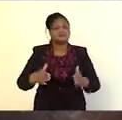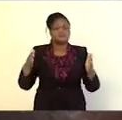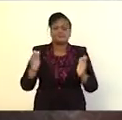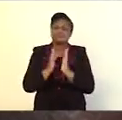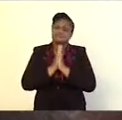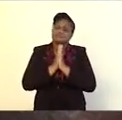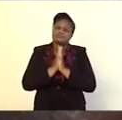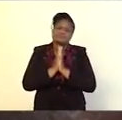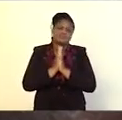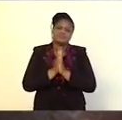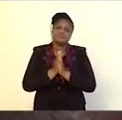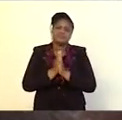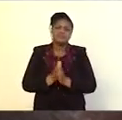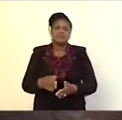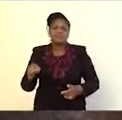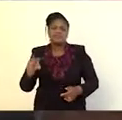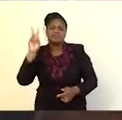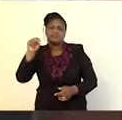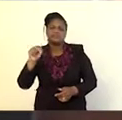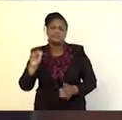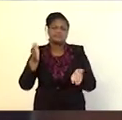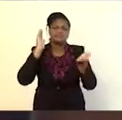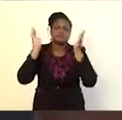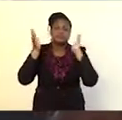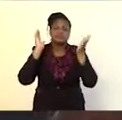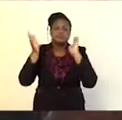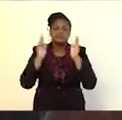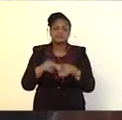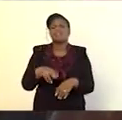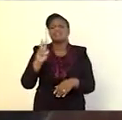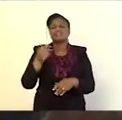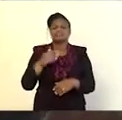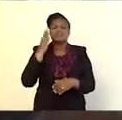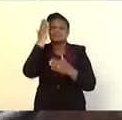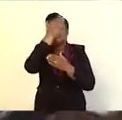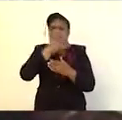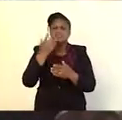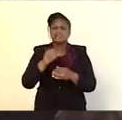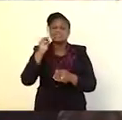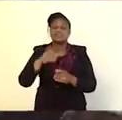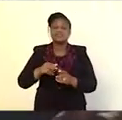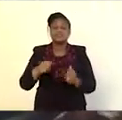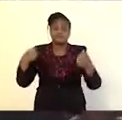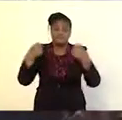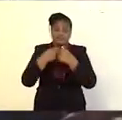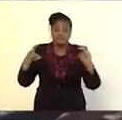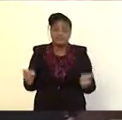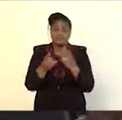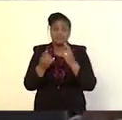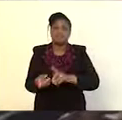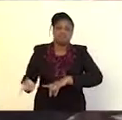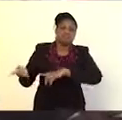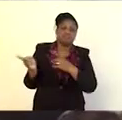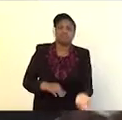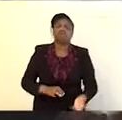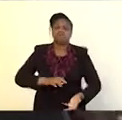mama mabaza akazoti kuuya kwai ma latest machi iwa ya ma plastic awa kana chikawa chongwe tasichawa